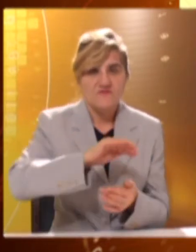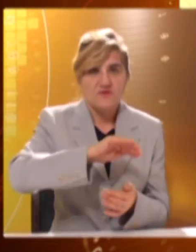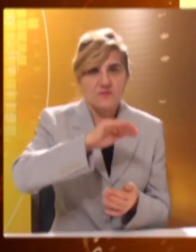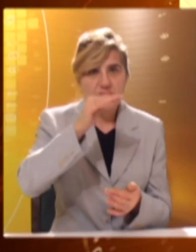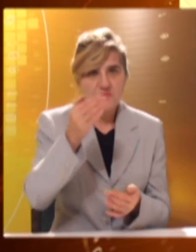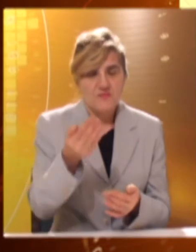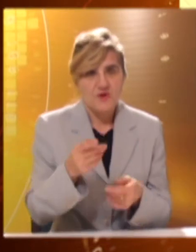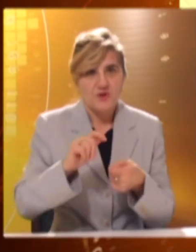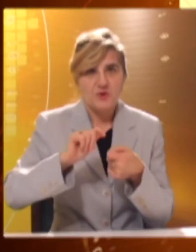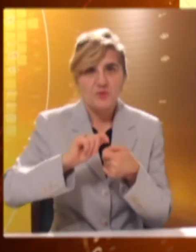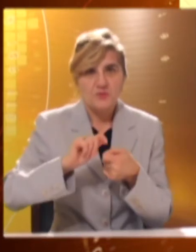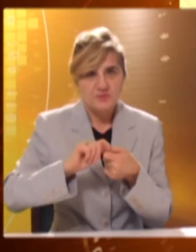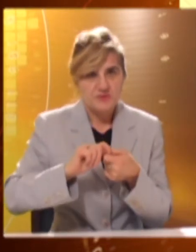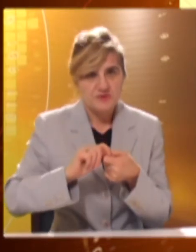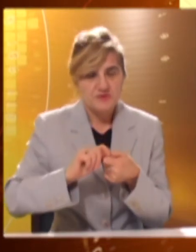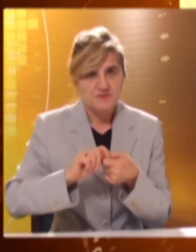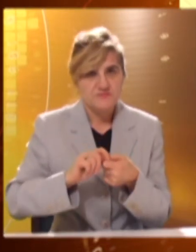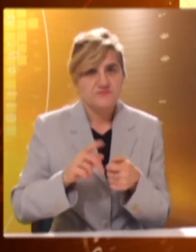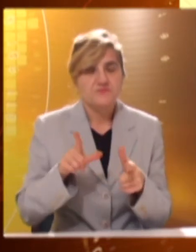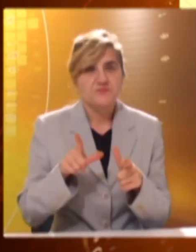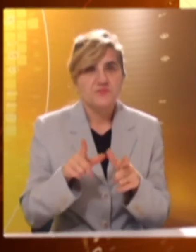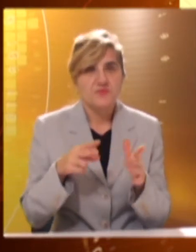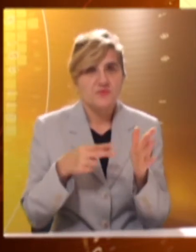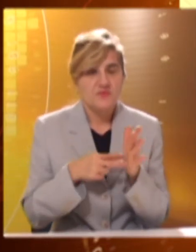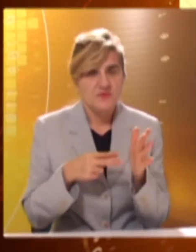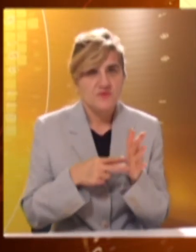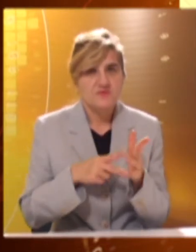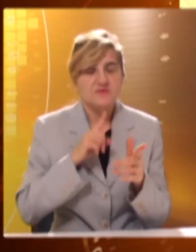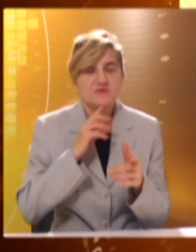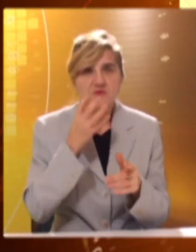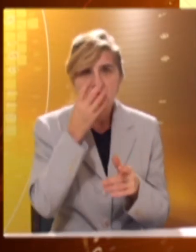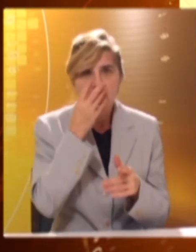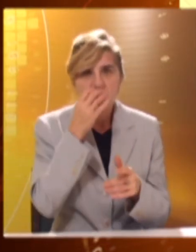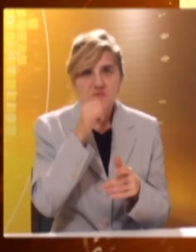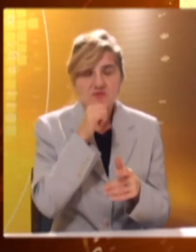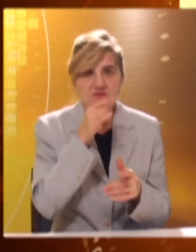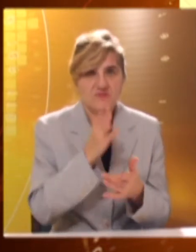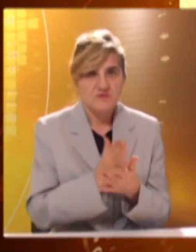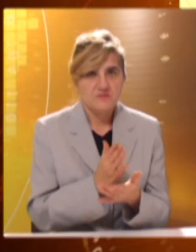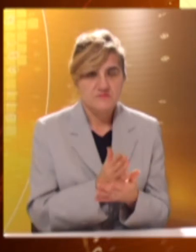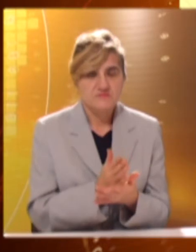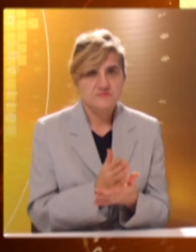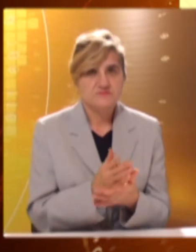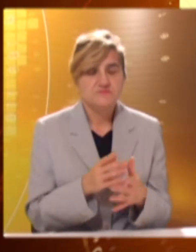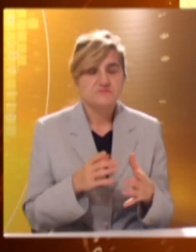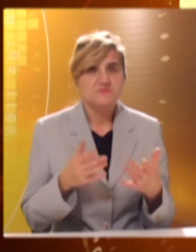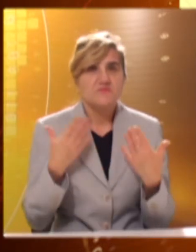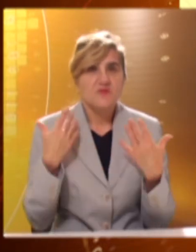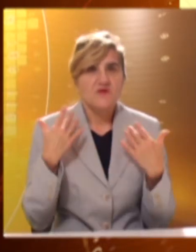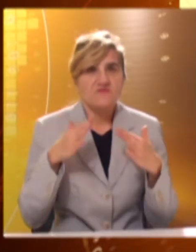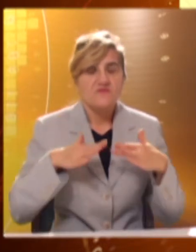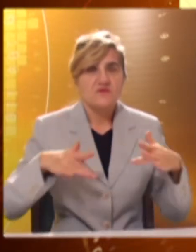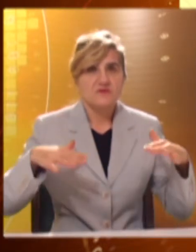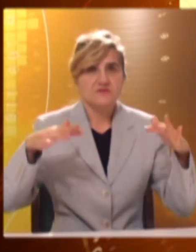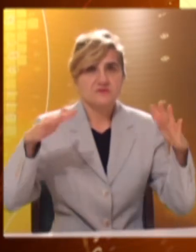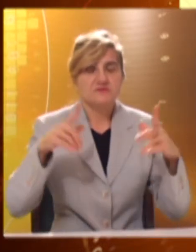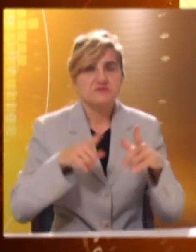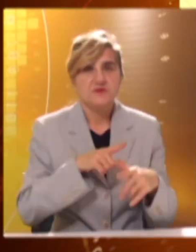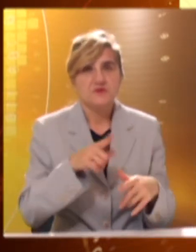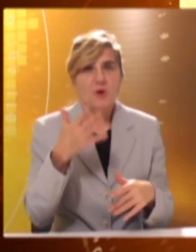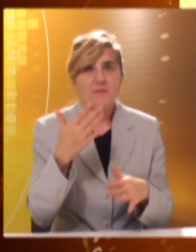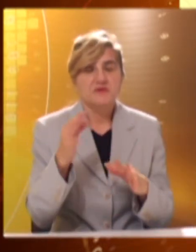ostvariti i značajne uštede, što u električnoj energiji, što prilikom zagrevanja bazena, odnosno vode u bazenu, vazduha ovog bazena